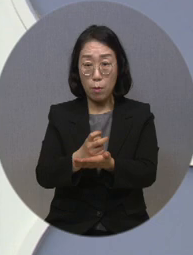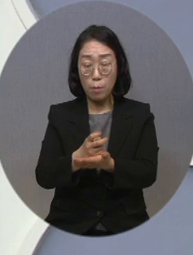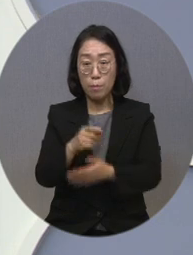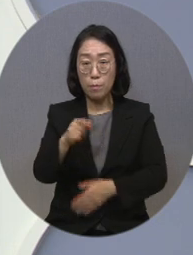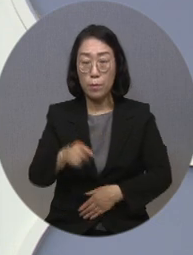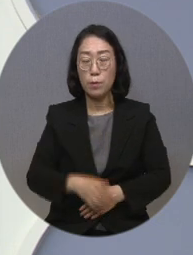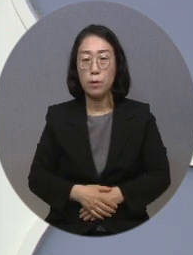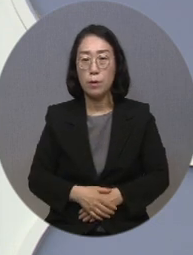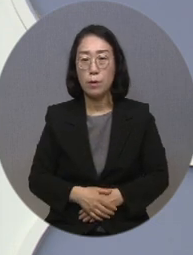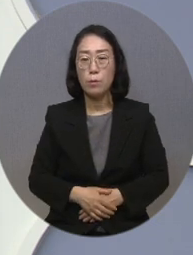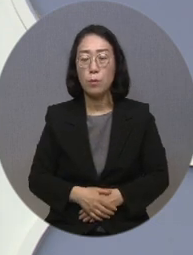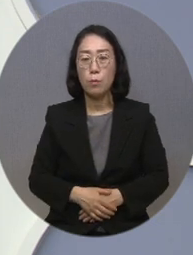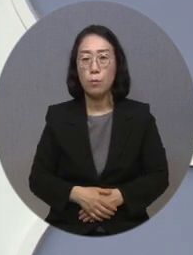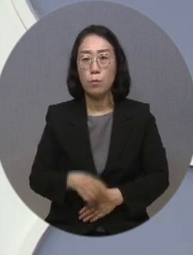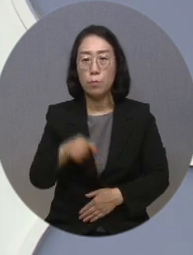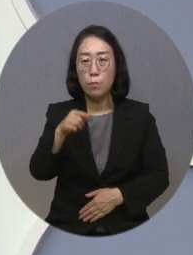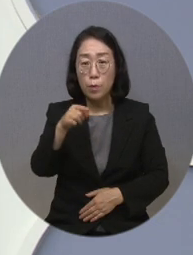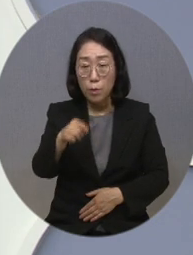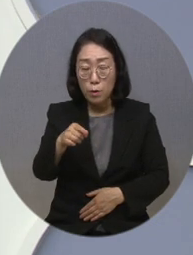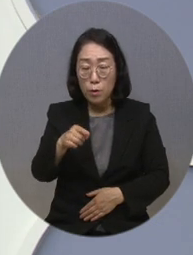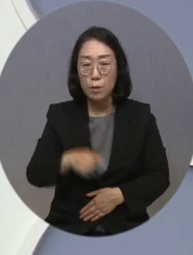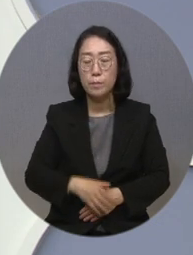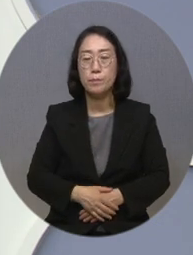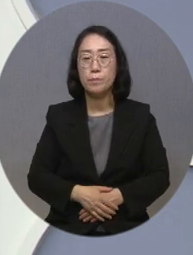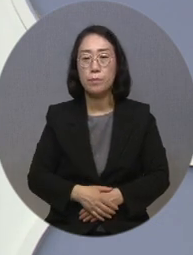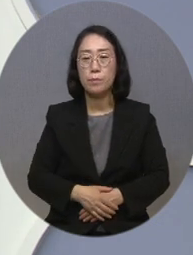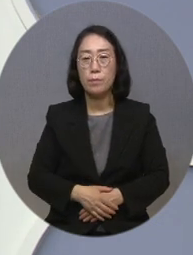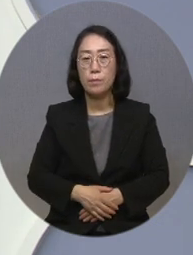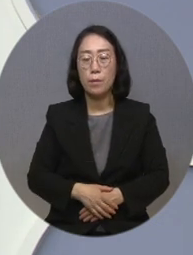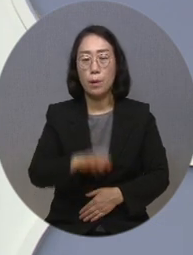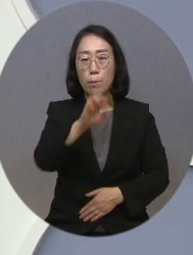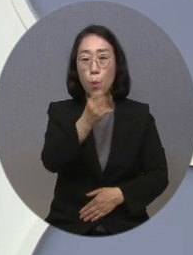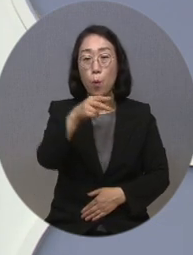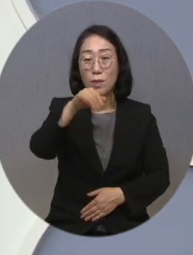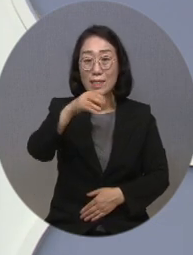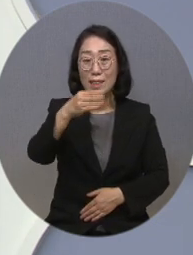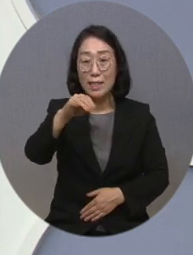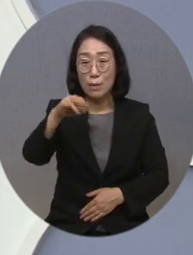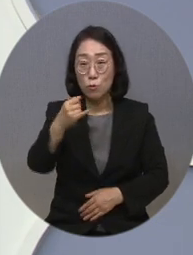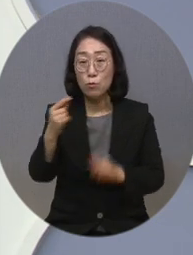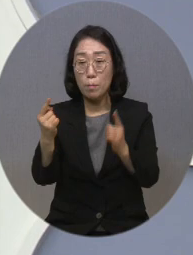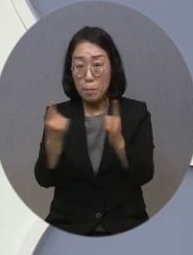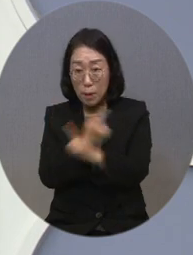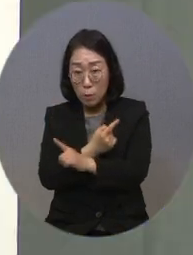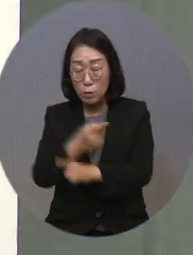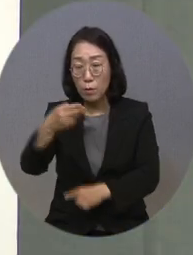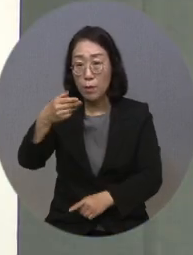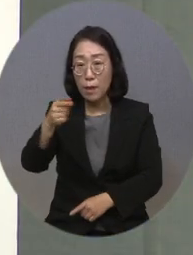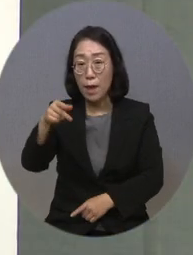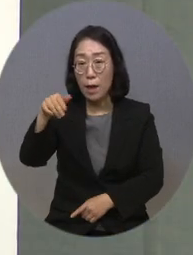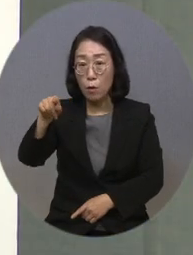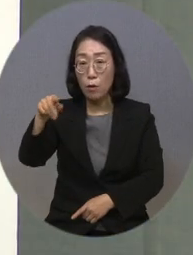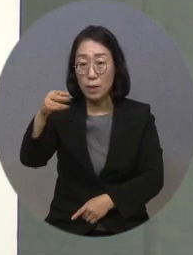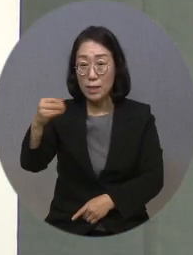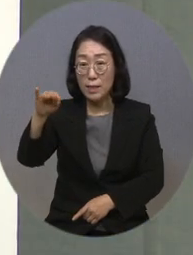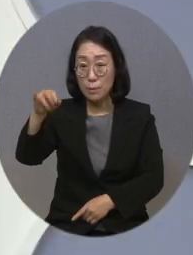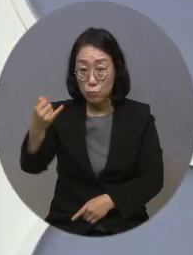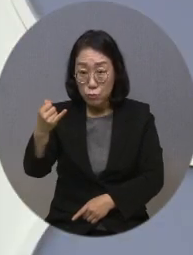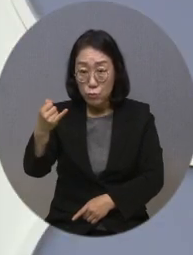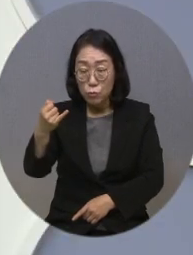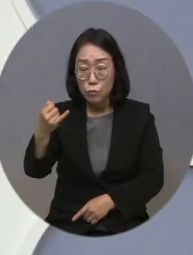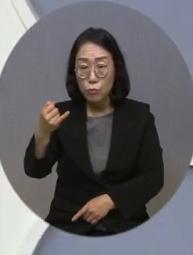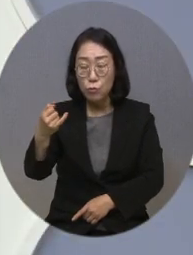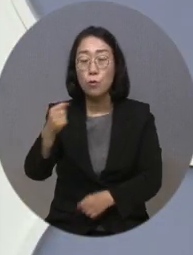포지티브 형태로 되어 있습니다. 네. 이걸 네가티브 형태로 그 규제 방식을 바꿔서 기업이 마음껏 활동할 수 있는 활력을 넣어줘야